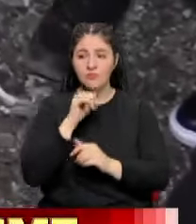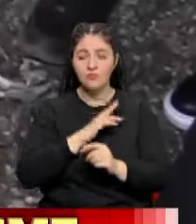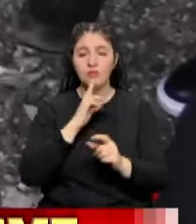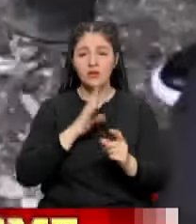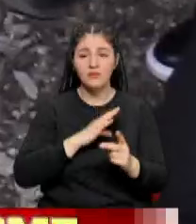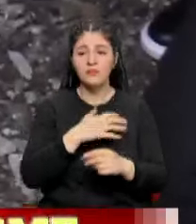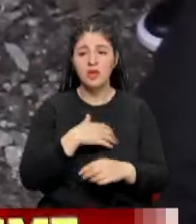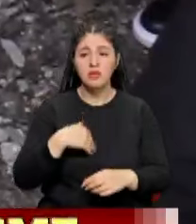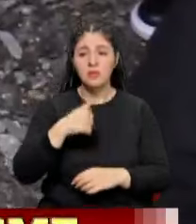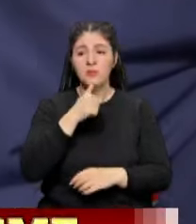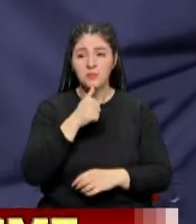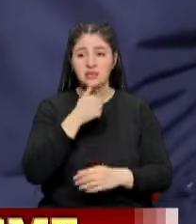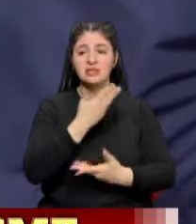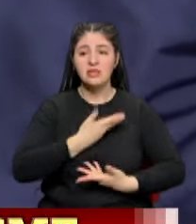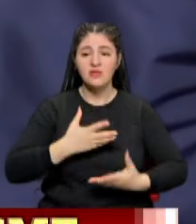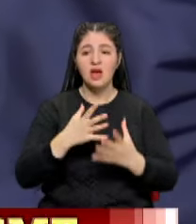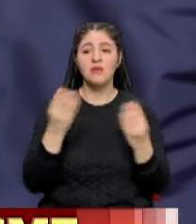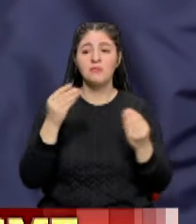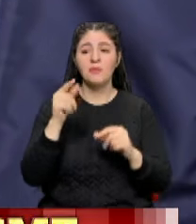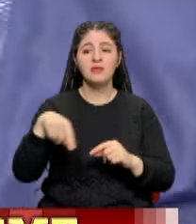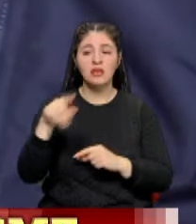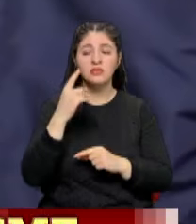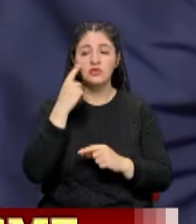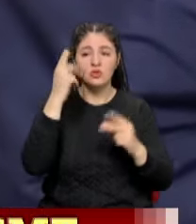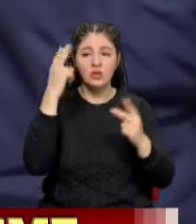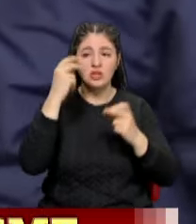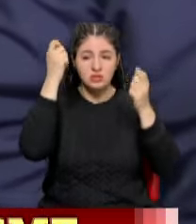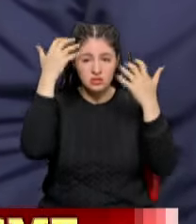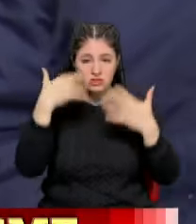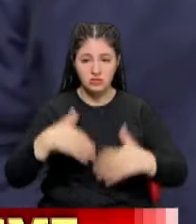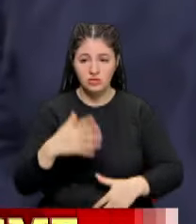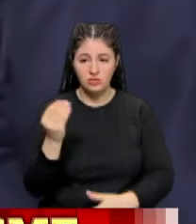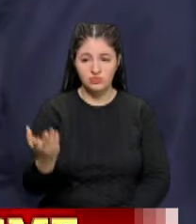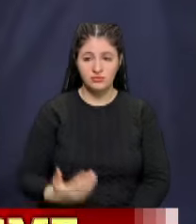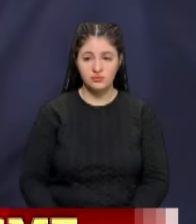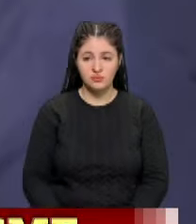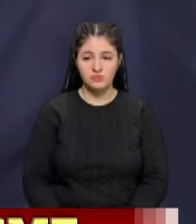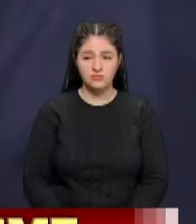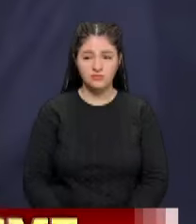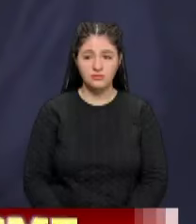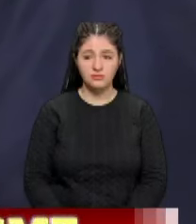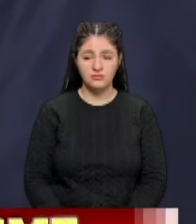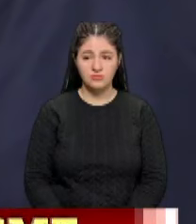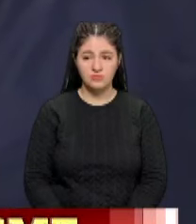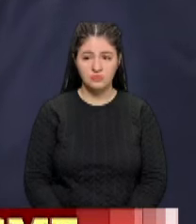kızını, annesini, babasını, sevdiklerini kaybedenlerin gözyaşları sel oldu aktı.